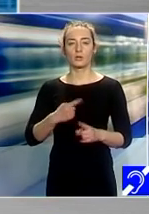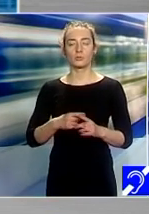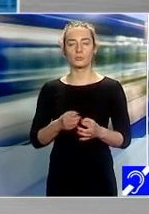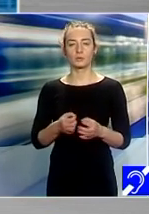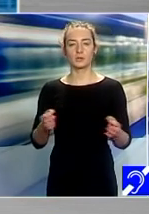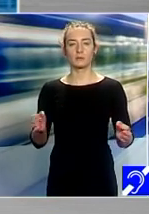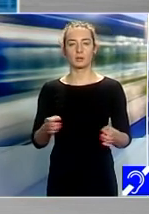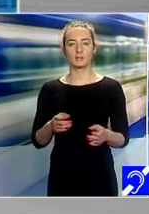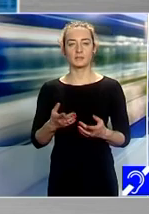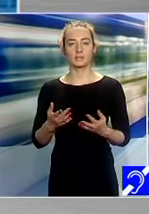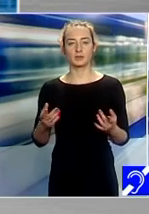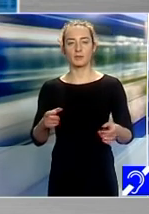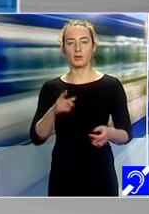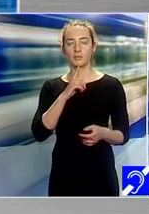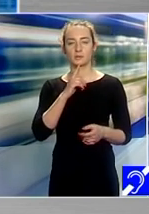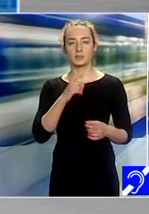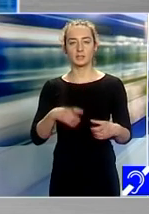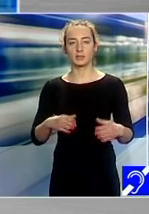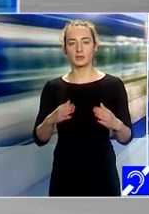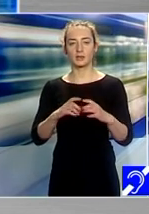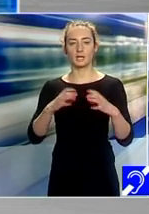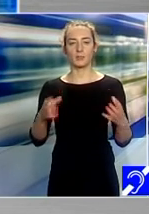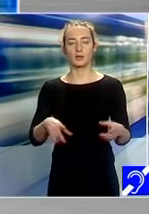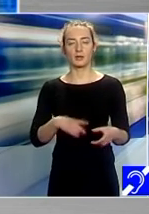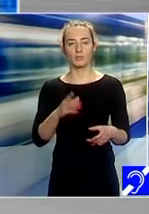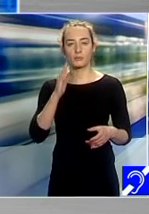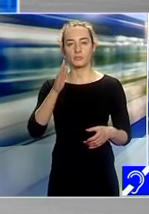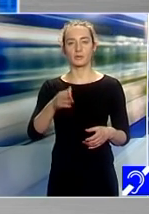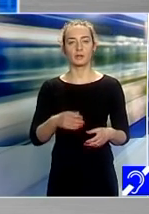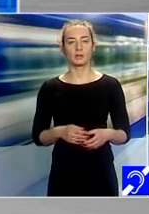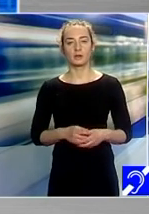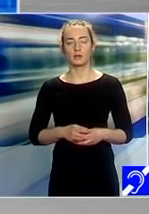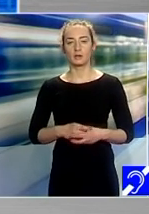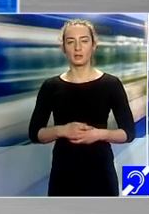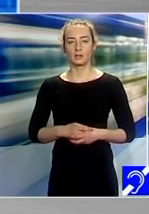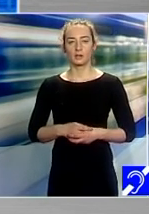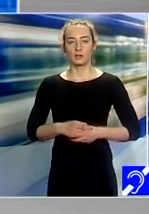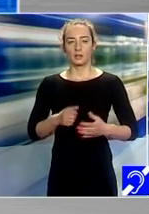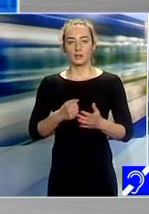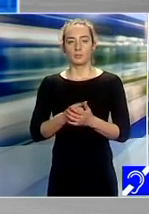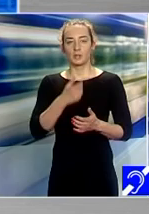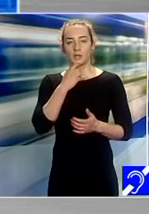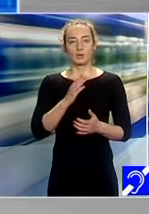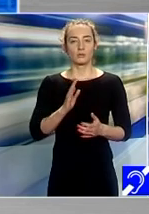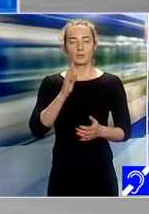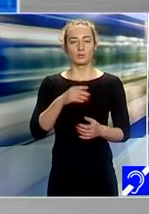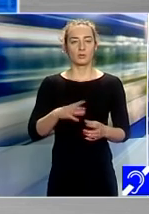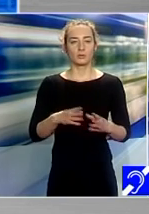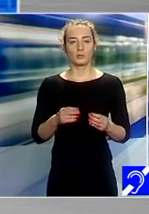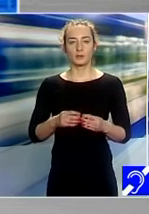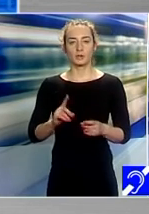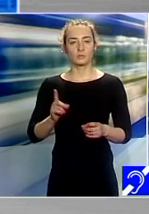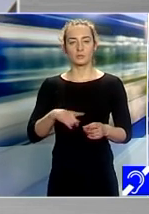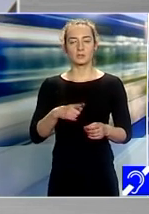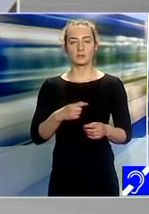Cu siguranță cel puțin câteva camere dintre acestea hiperbare vor fi probabil că până anul viitor în România. Nu sunt foarte